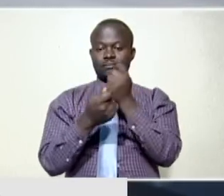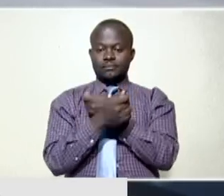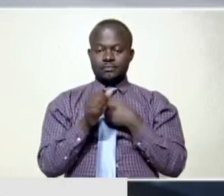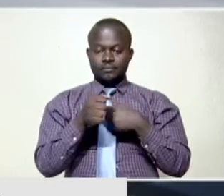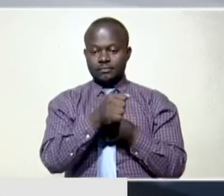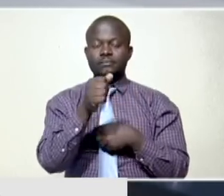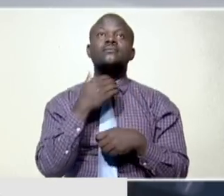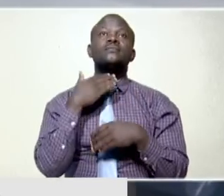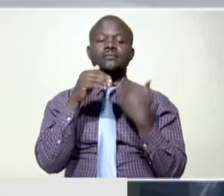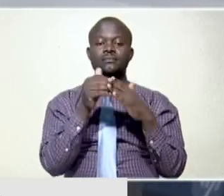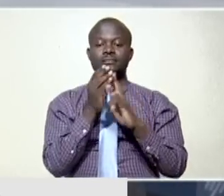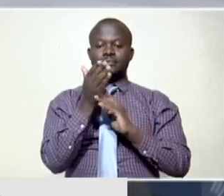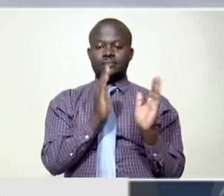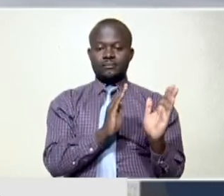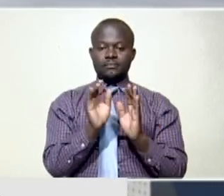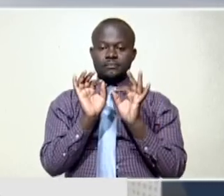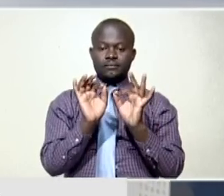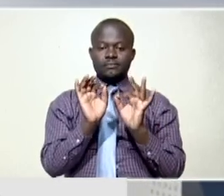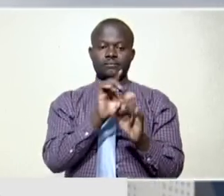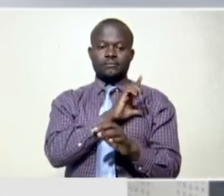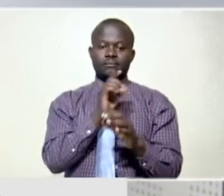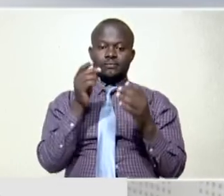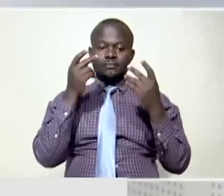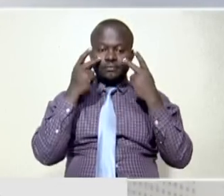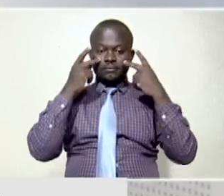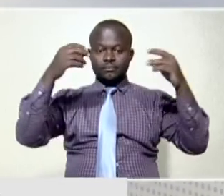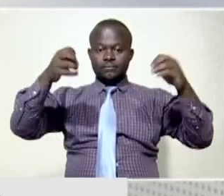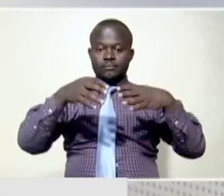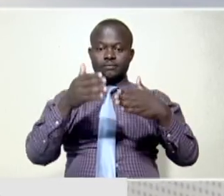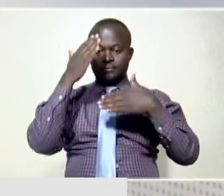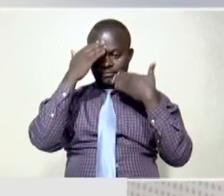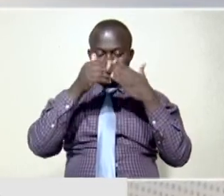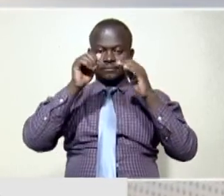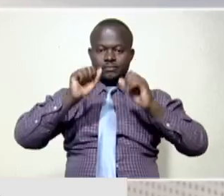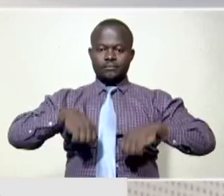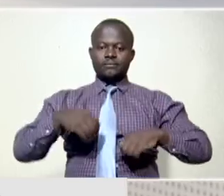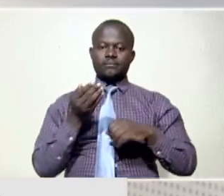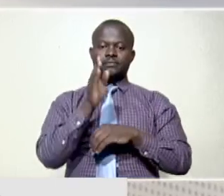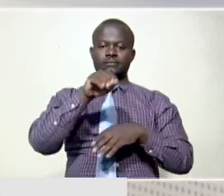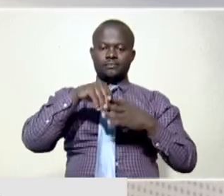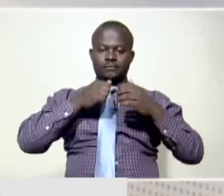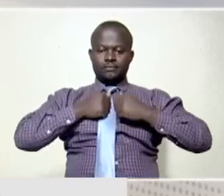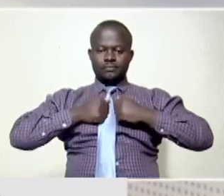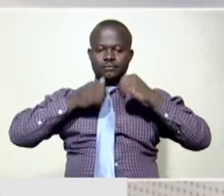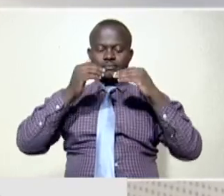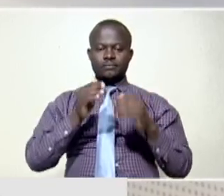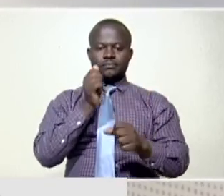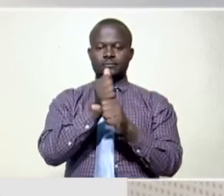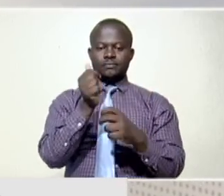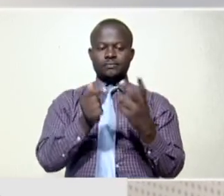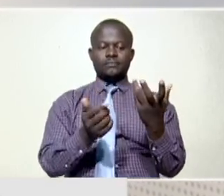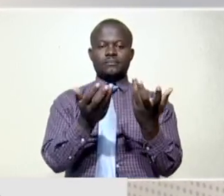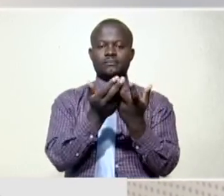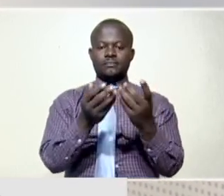kifuza binyuze mu kunonosora amahirwe aboneka hano kugira ngo mbe nabasha kuzasubira mu Rwanda nkore ibisa